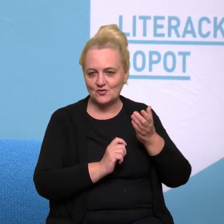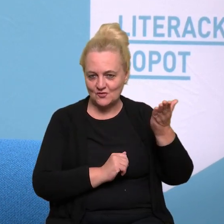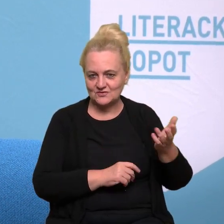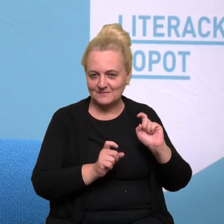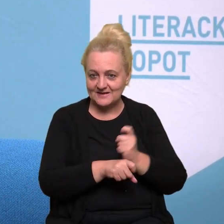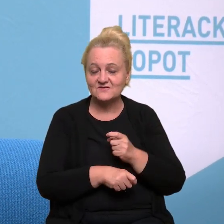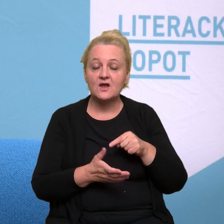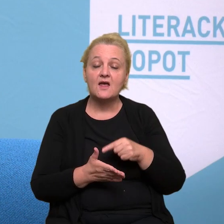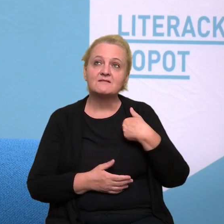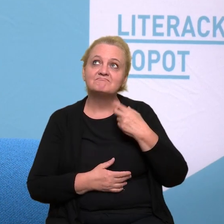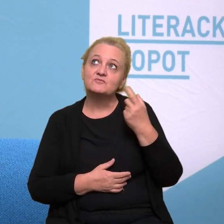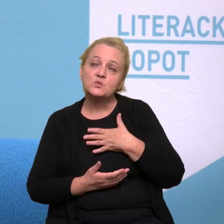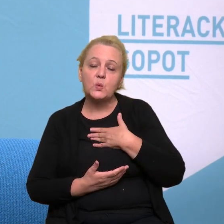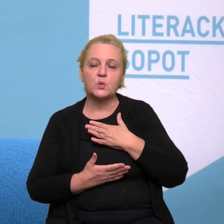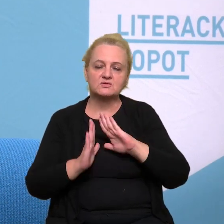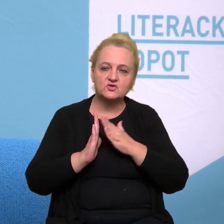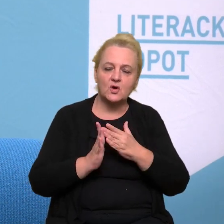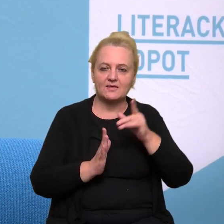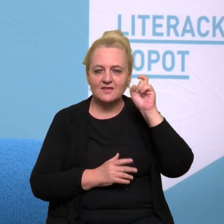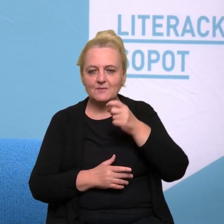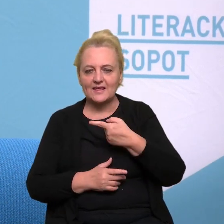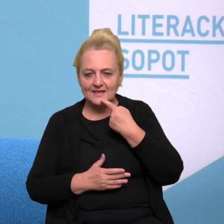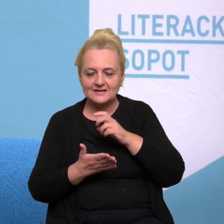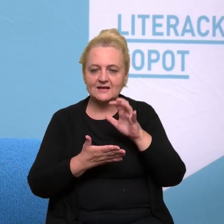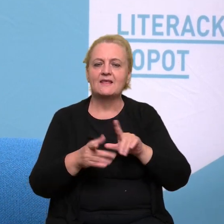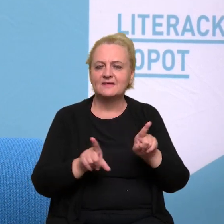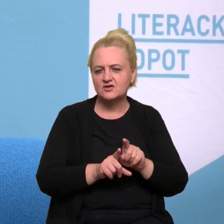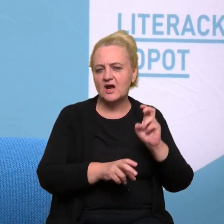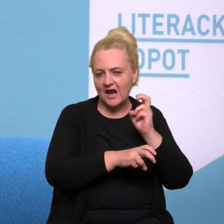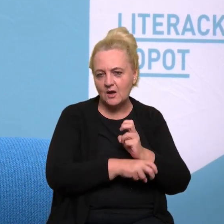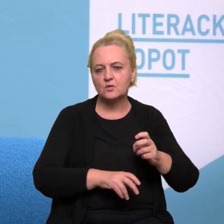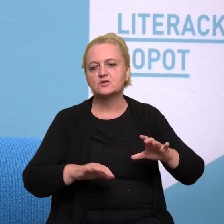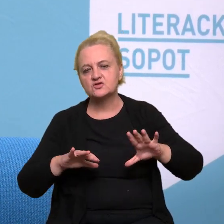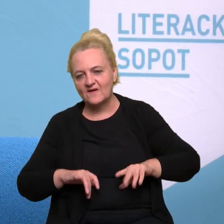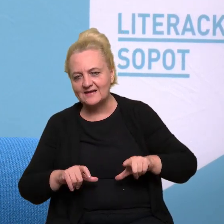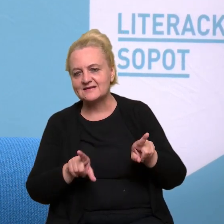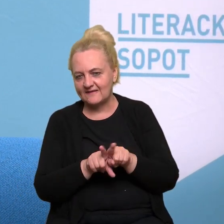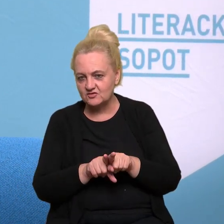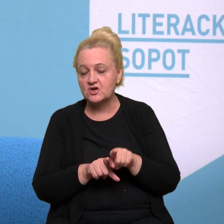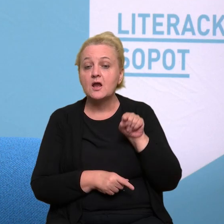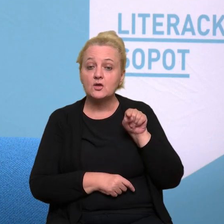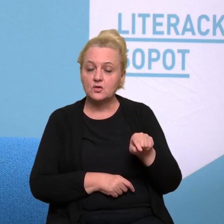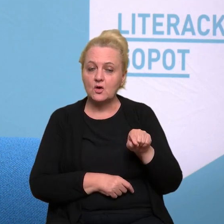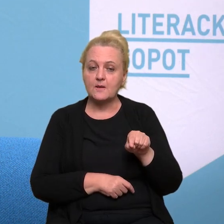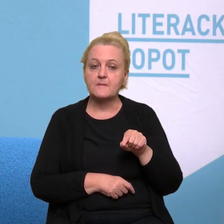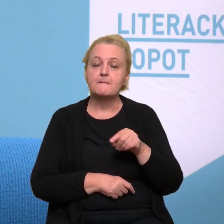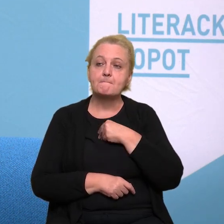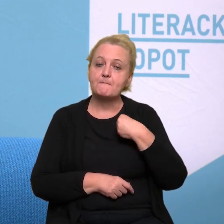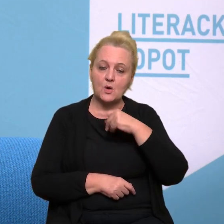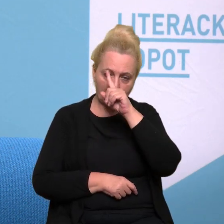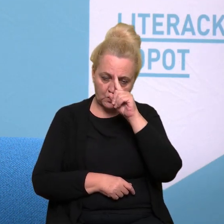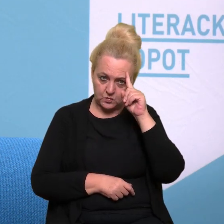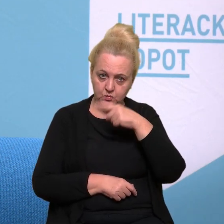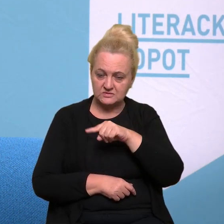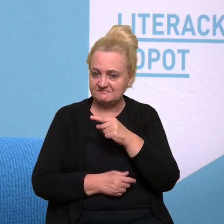że literatura niemiecka, niemieckojęzyczna, mam na myśli też literaturę austriacką, szwajcarską, nie jest polskim czytelnikom i